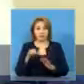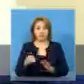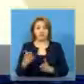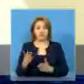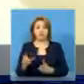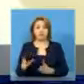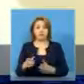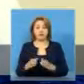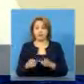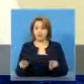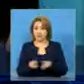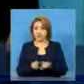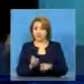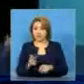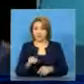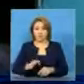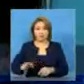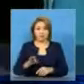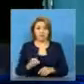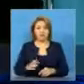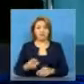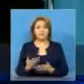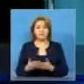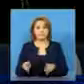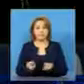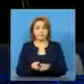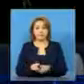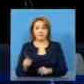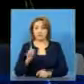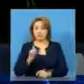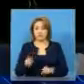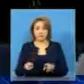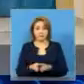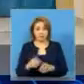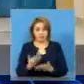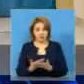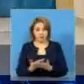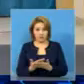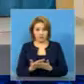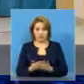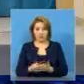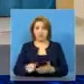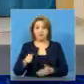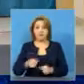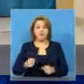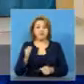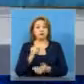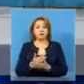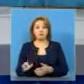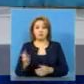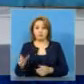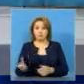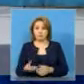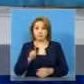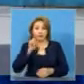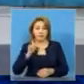в Мажилис, а также за депутатов в областные и районные маслихаты. Ожидается также, что проявить свою гражданскую позицию придут больше